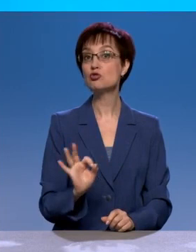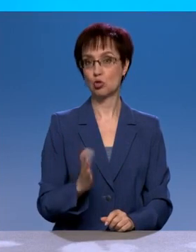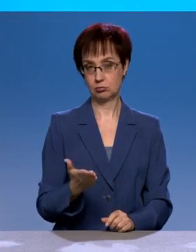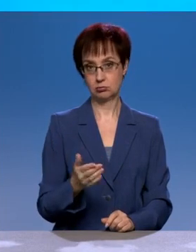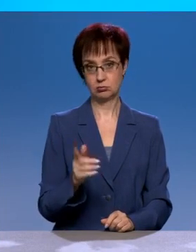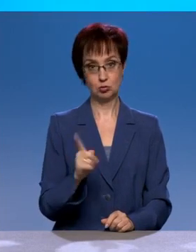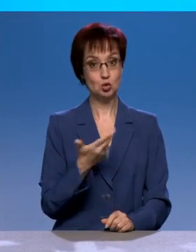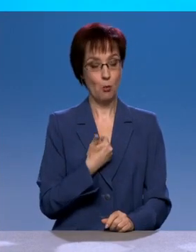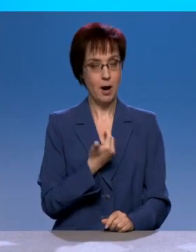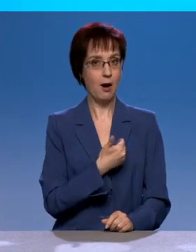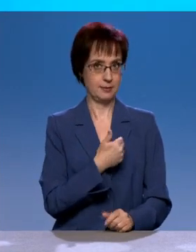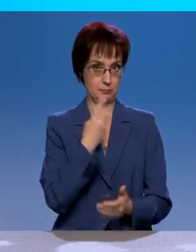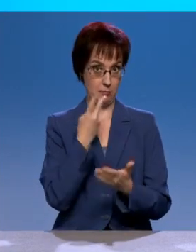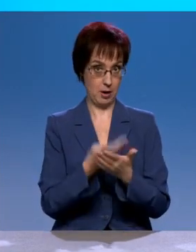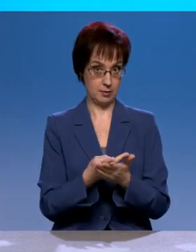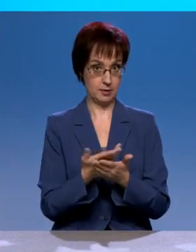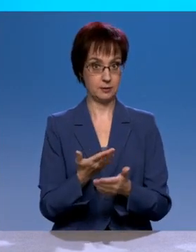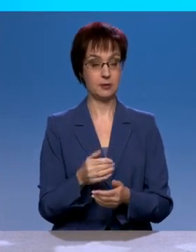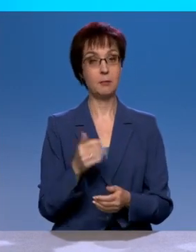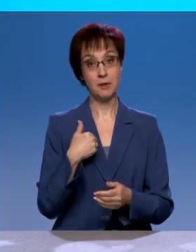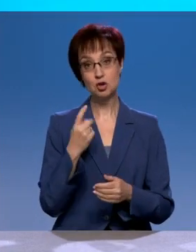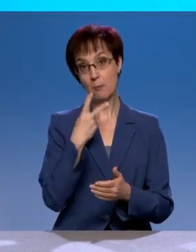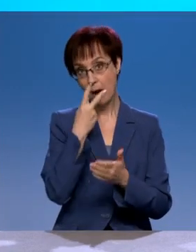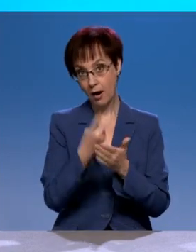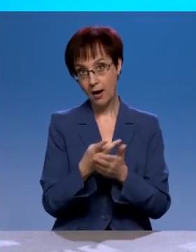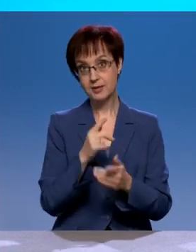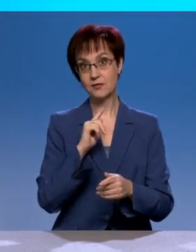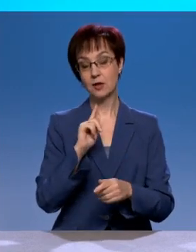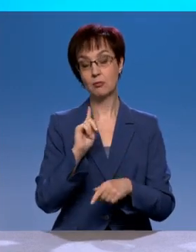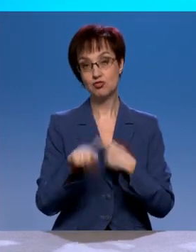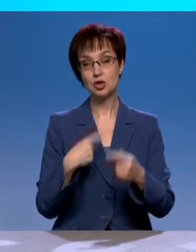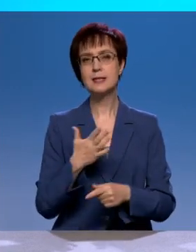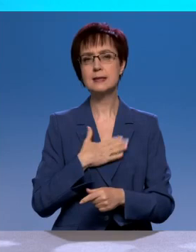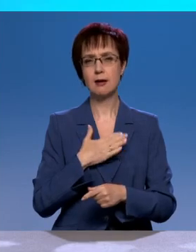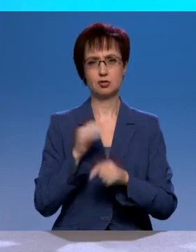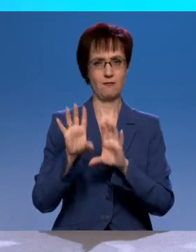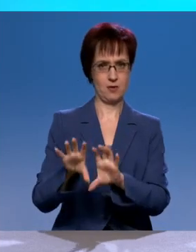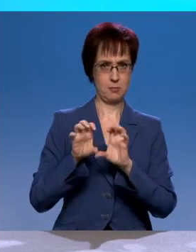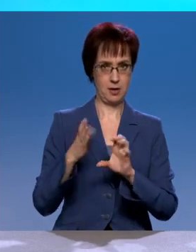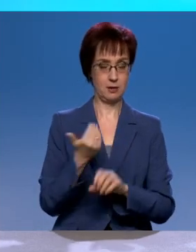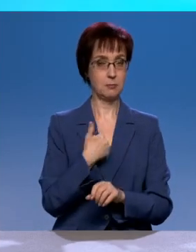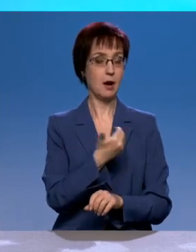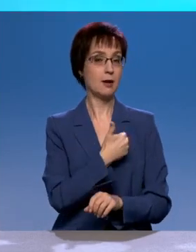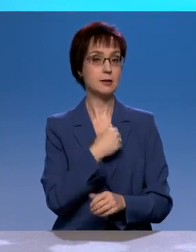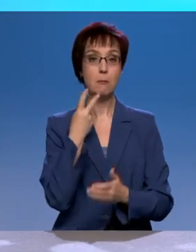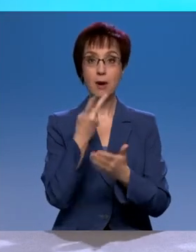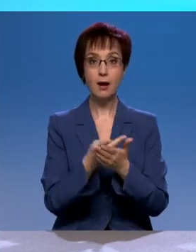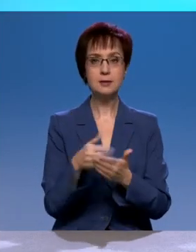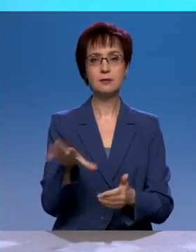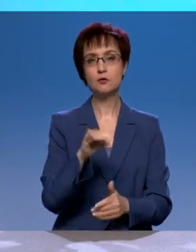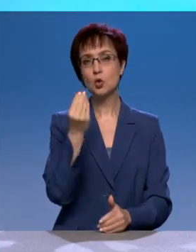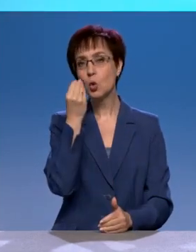это преломляется через наше восприятие. Мы хотим, мне, как мне кажется, да, показать все лучшее, что у нас есть, не забывая о